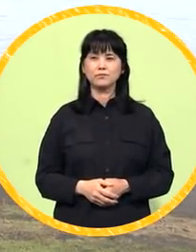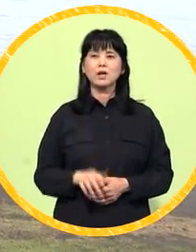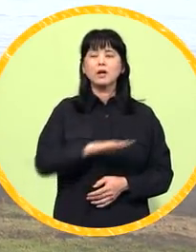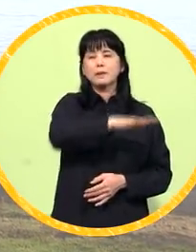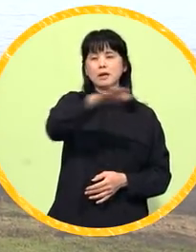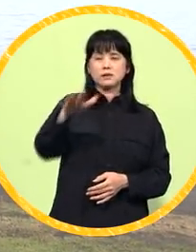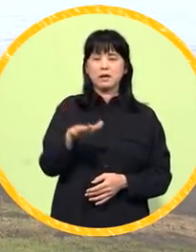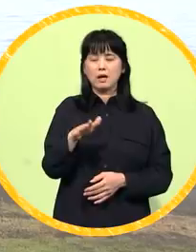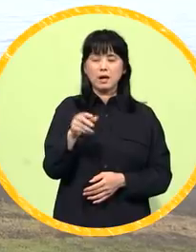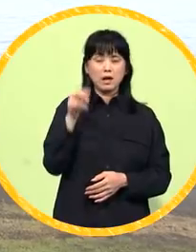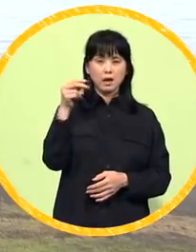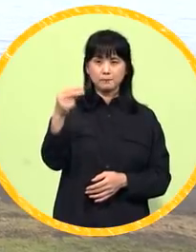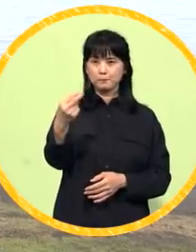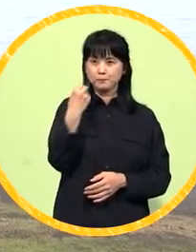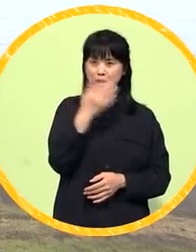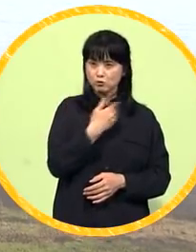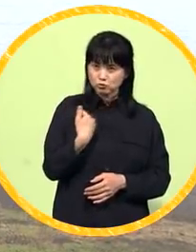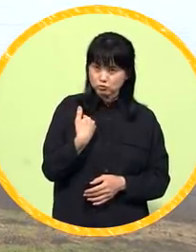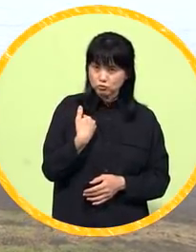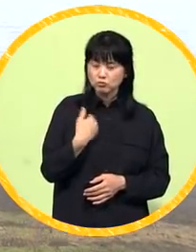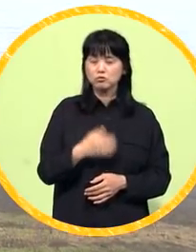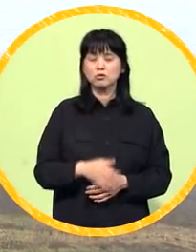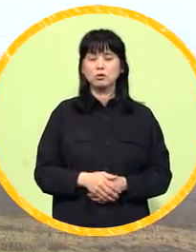皆さん見えます